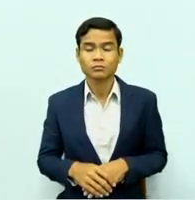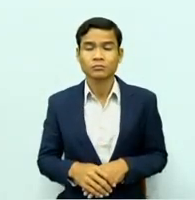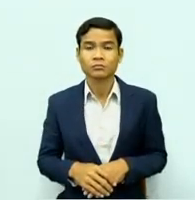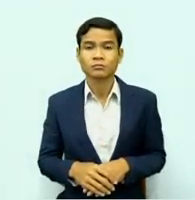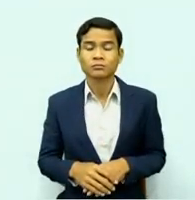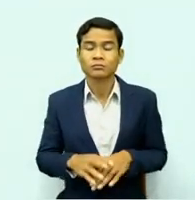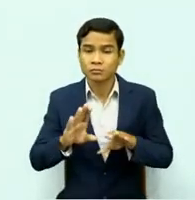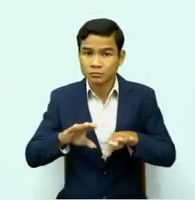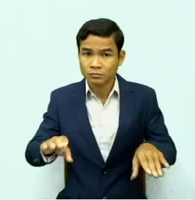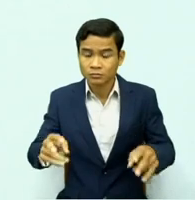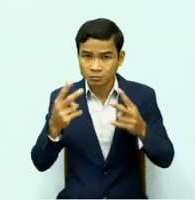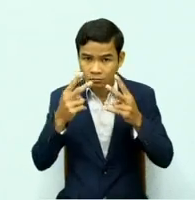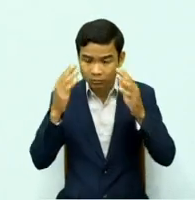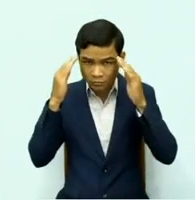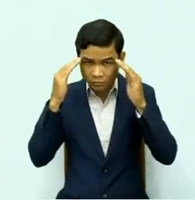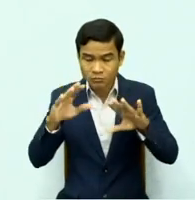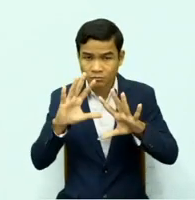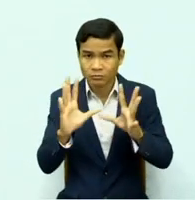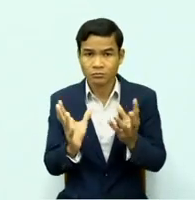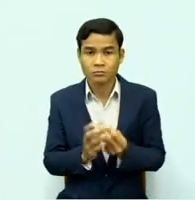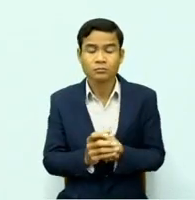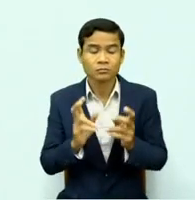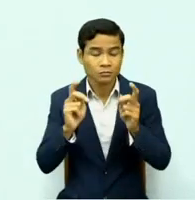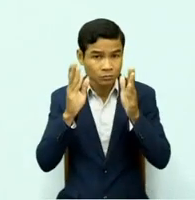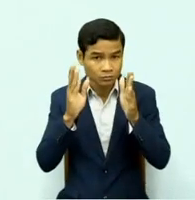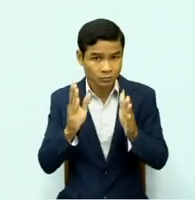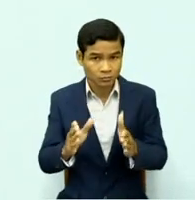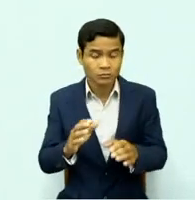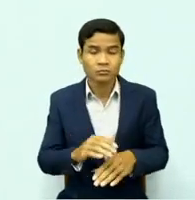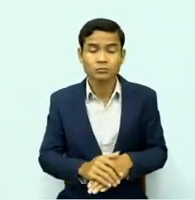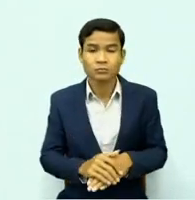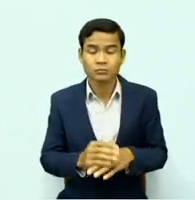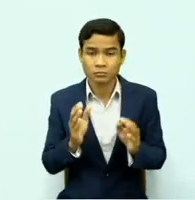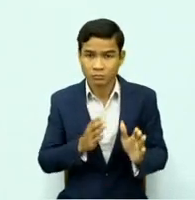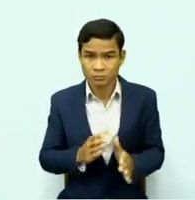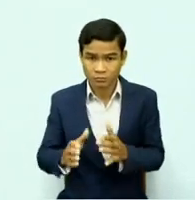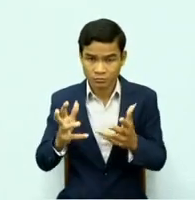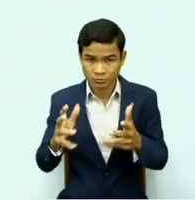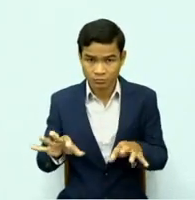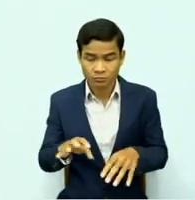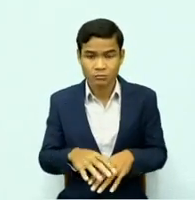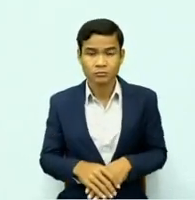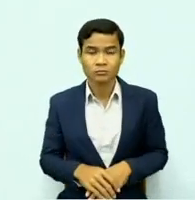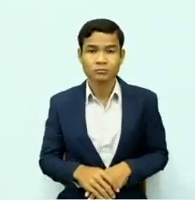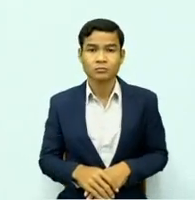ảnh lẽ con mời tình ạc này ta nè cứ rụp bàn thì chá chì lùm nòm nè con